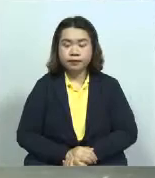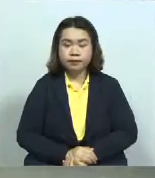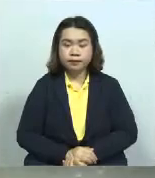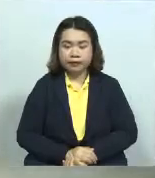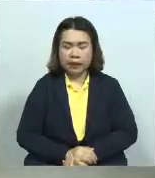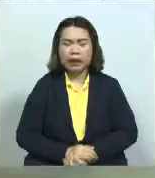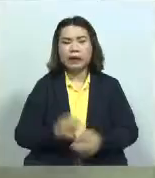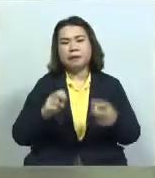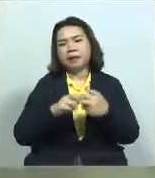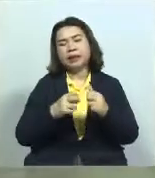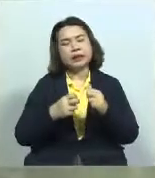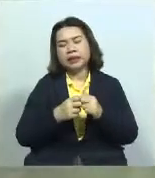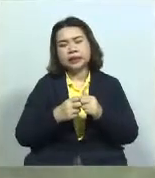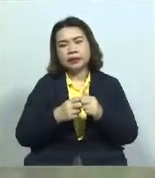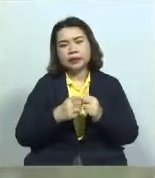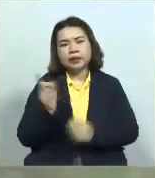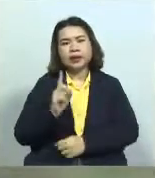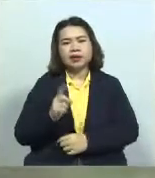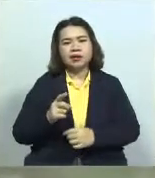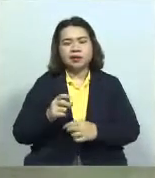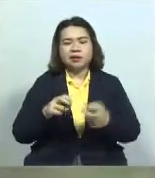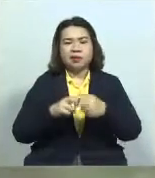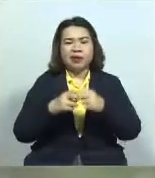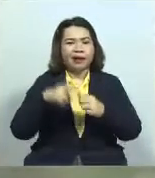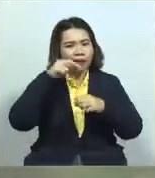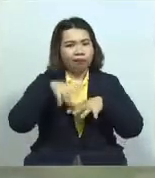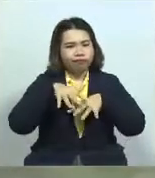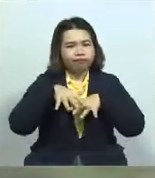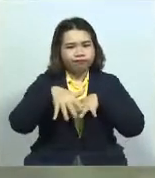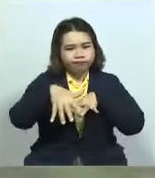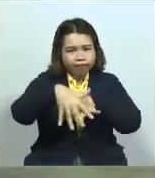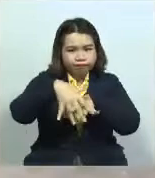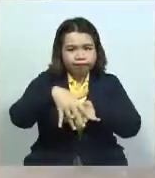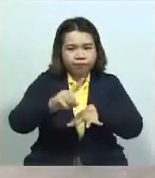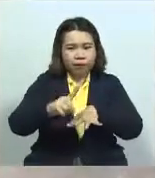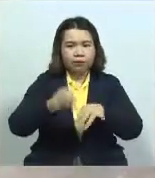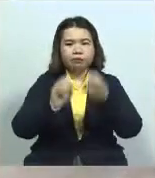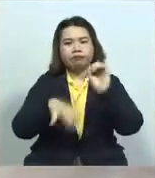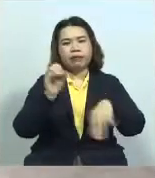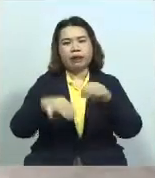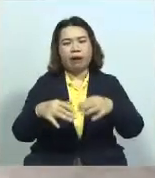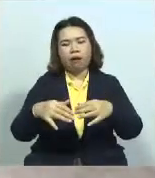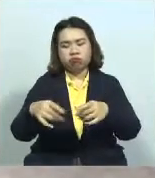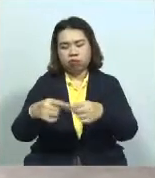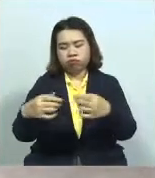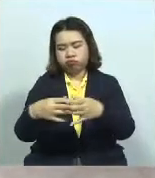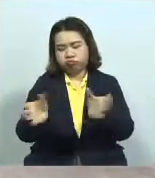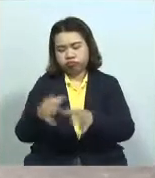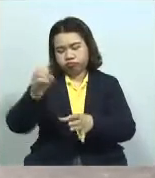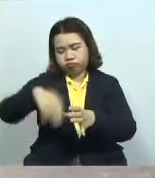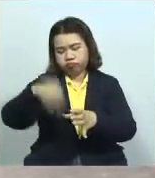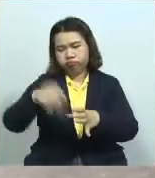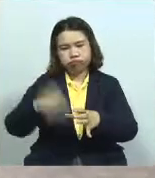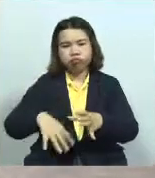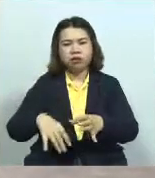ส่วนปัญหาสำคัญที่เป็นอุปสรรคต่อการระบายน้ำเกิดจากขยะที่สะสมอยู่ในท่อน้ำจากการทิ้งขยะไ